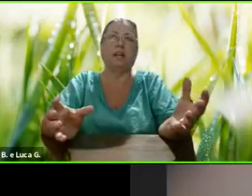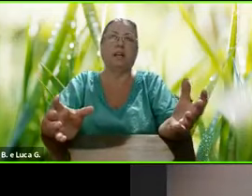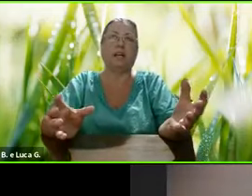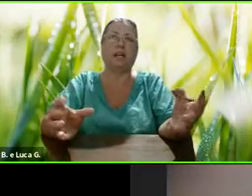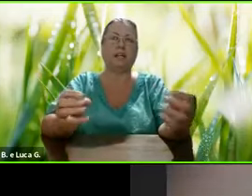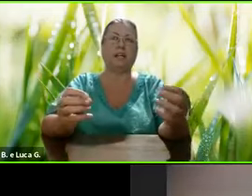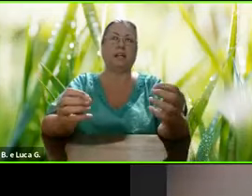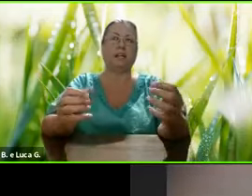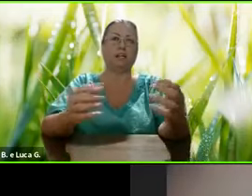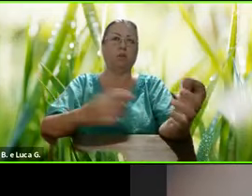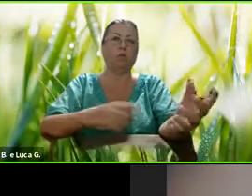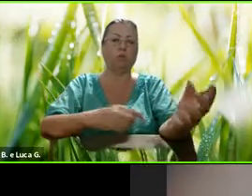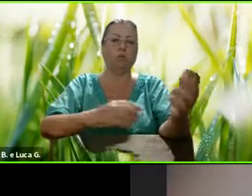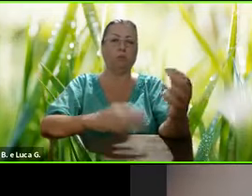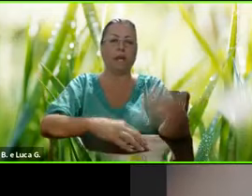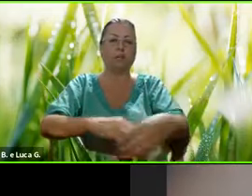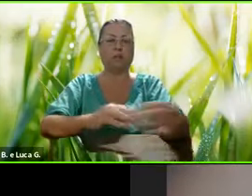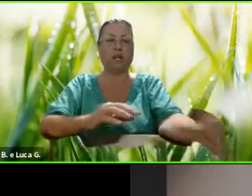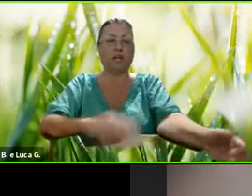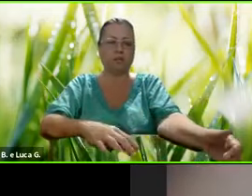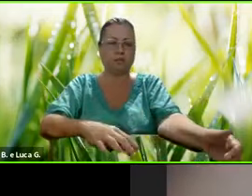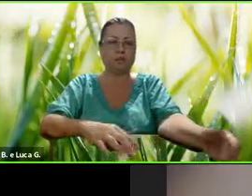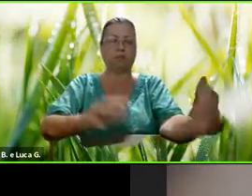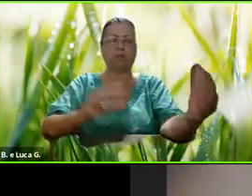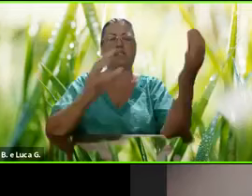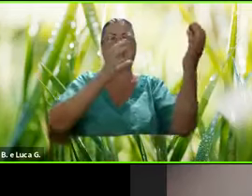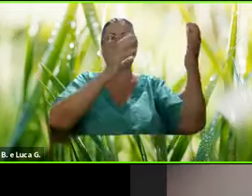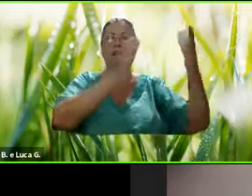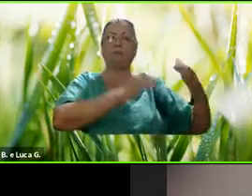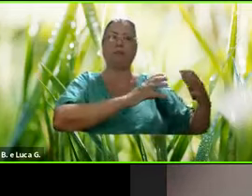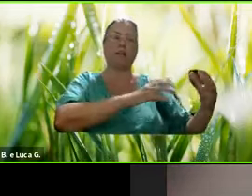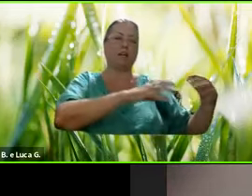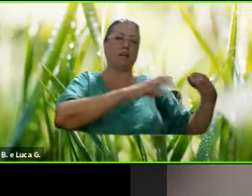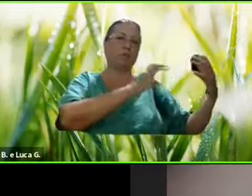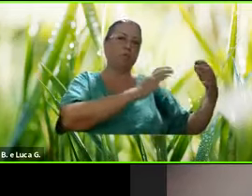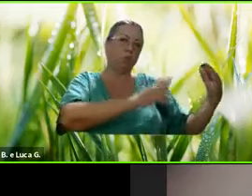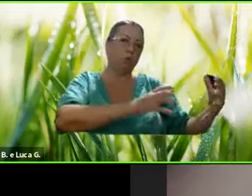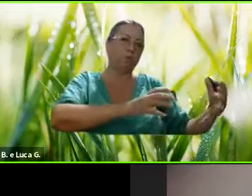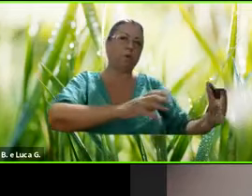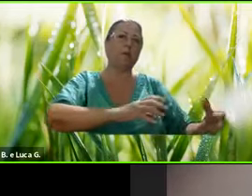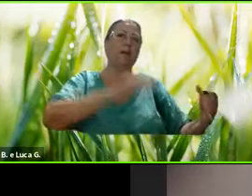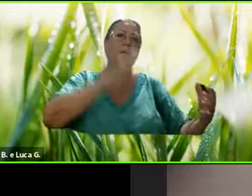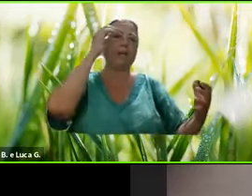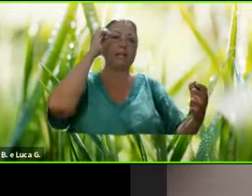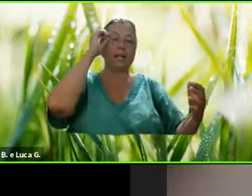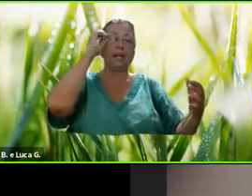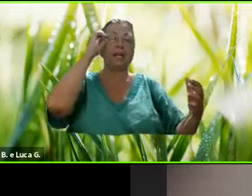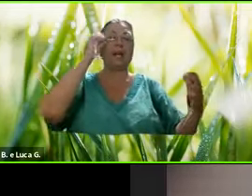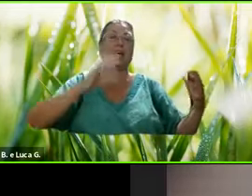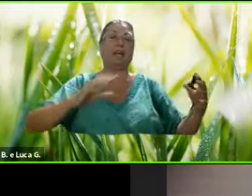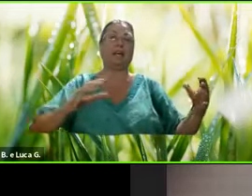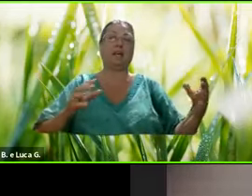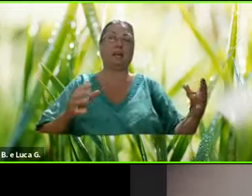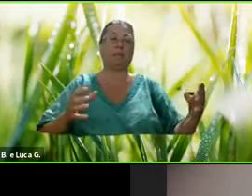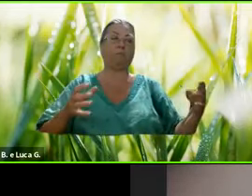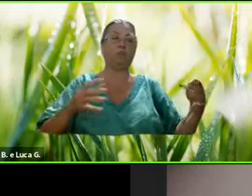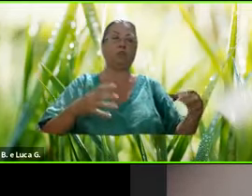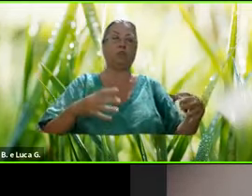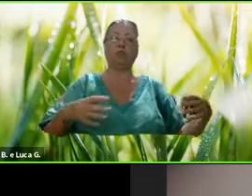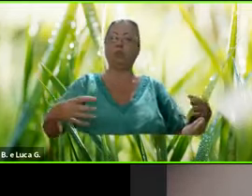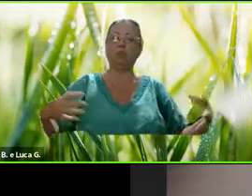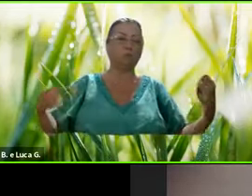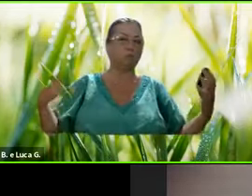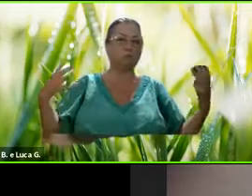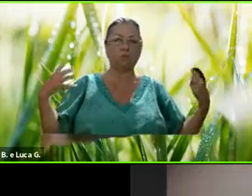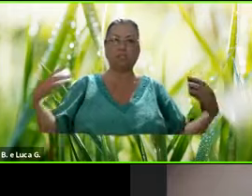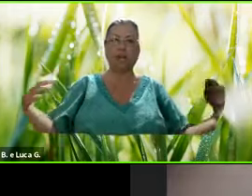soli, o medio e lo spirito, c'è sempre un gruppo, perché c'è